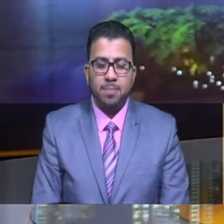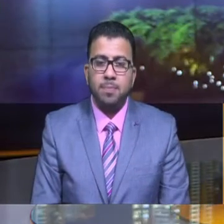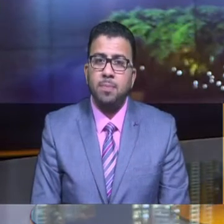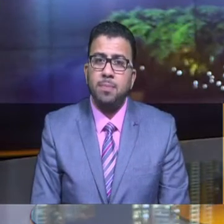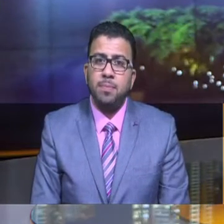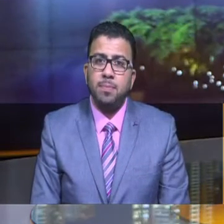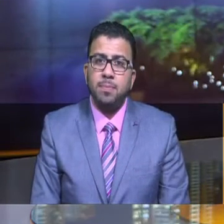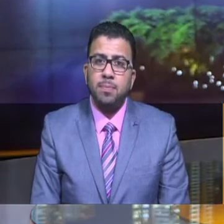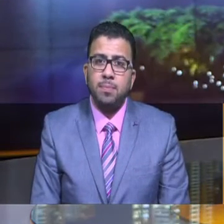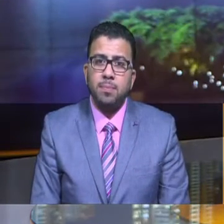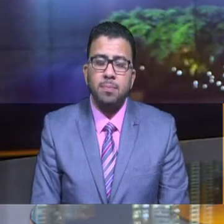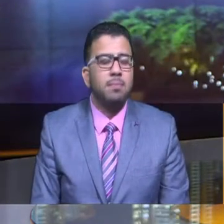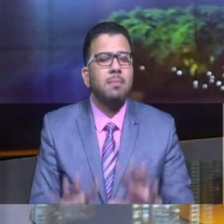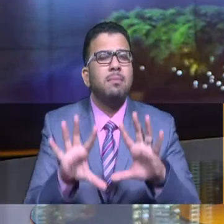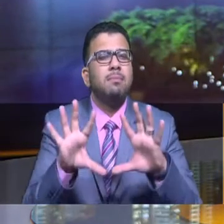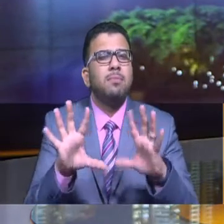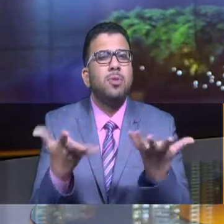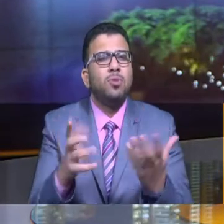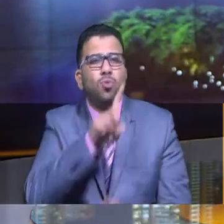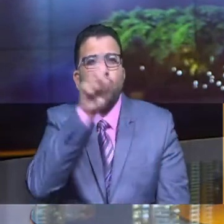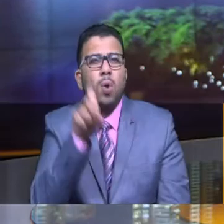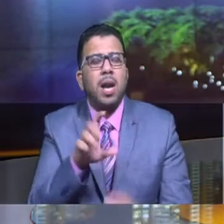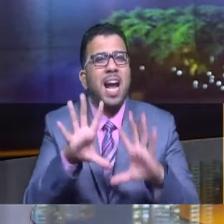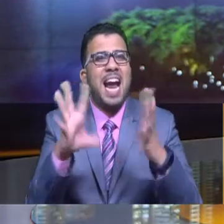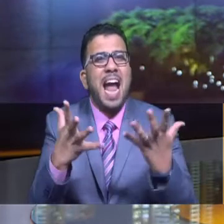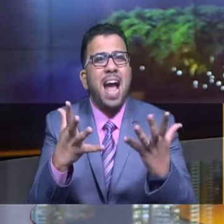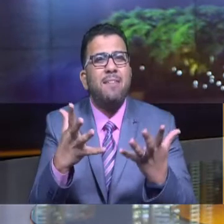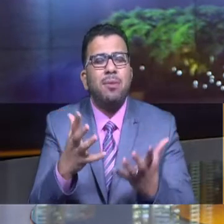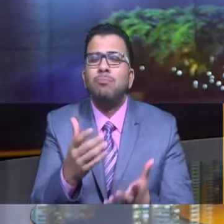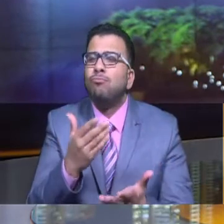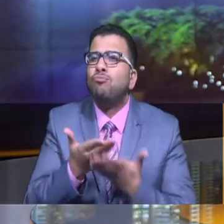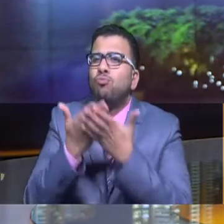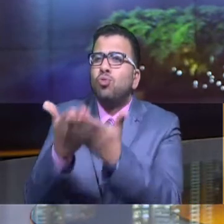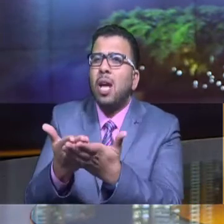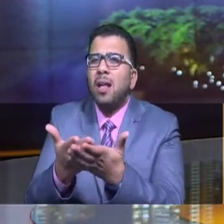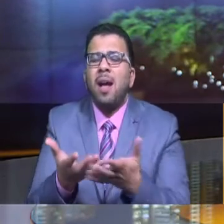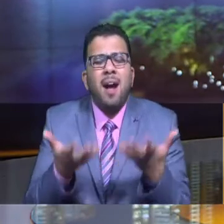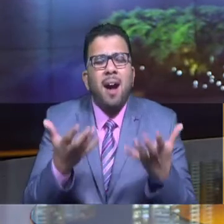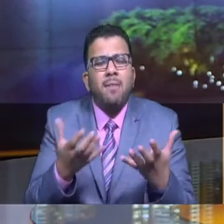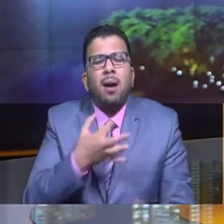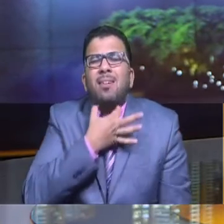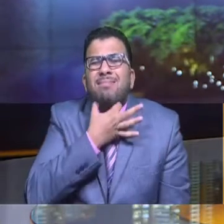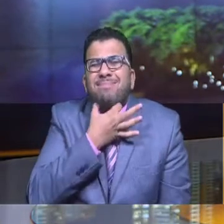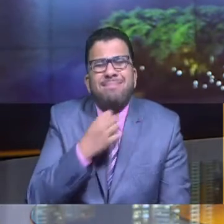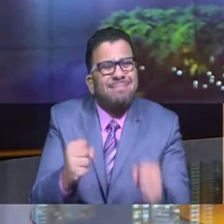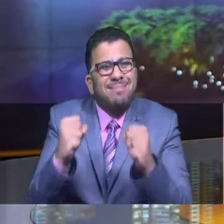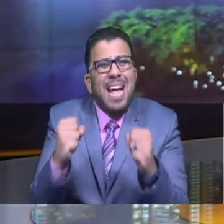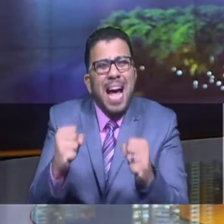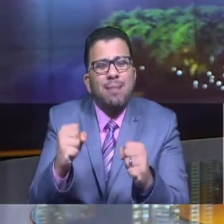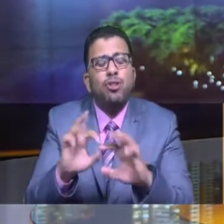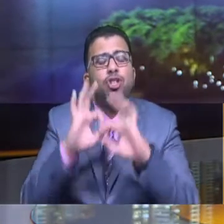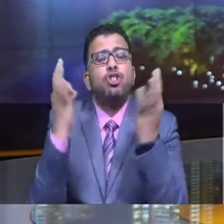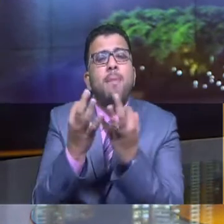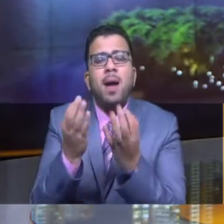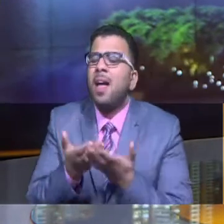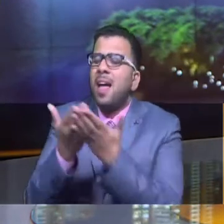نعم أستاذ عفاف، كيف يمكن أن تسهم هذه المكرمة بتخفيف الأعباء على المستفيدين من الحالات